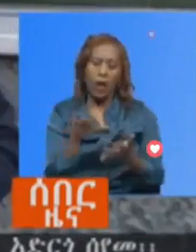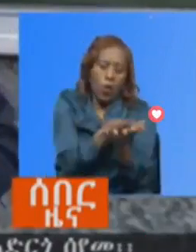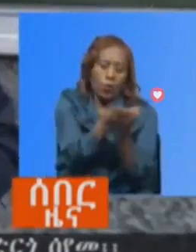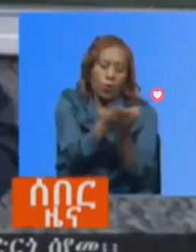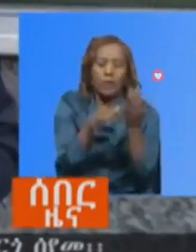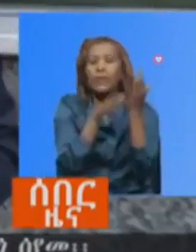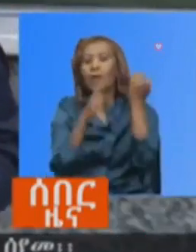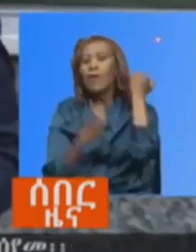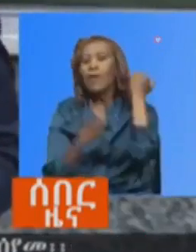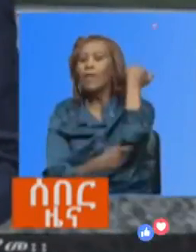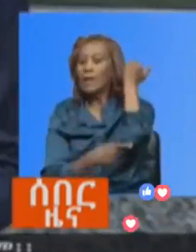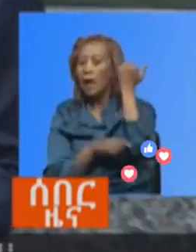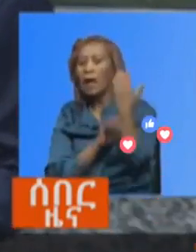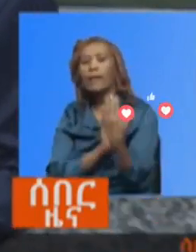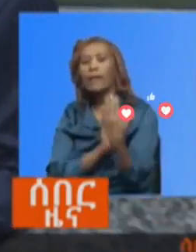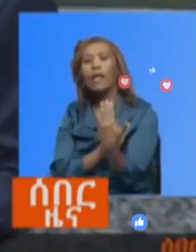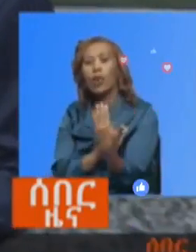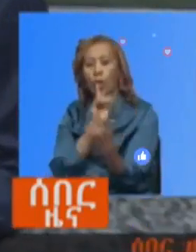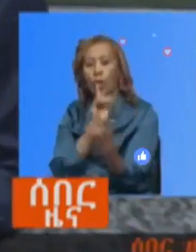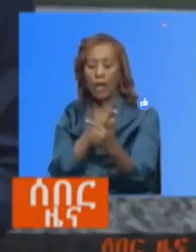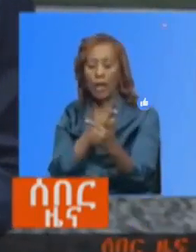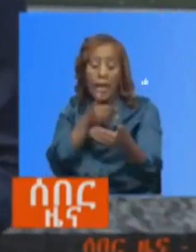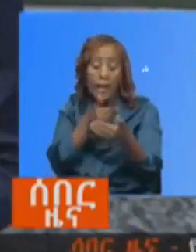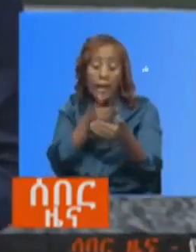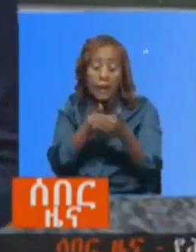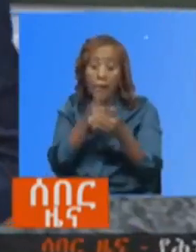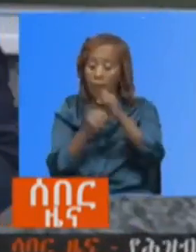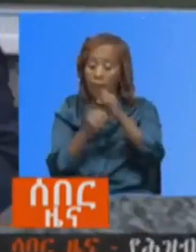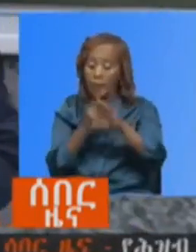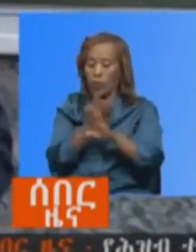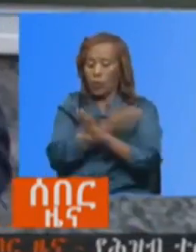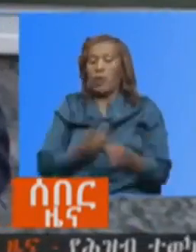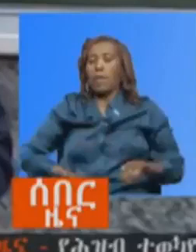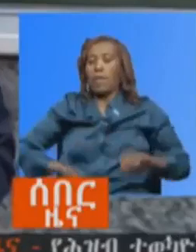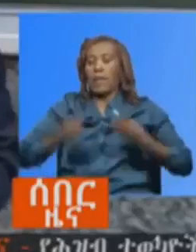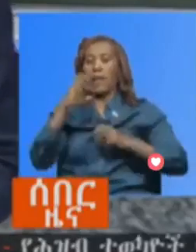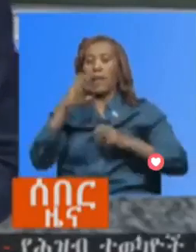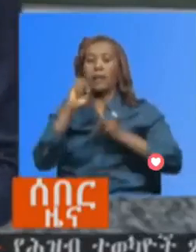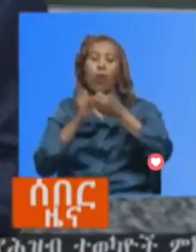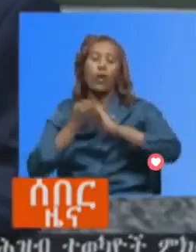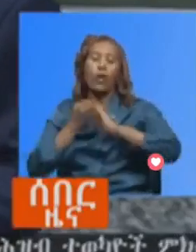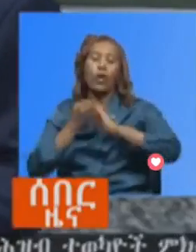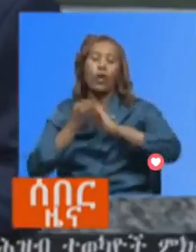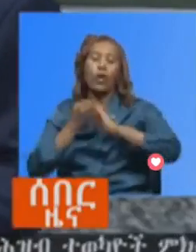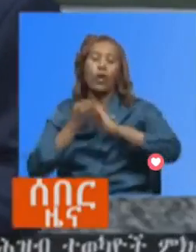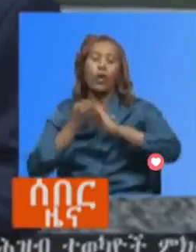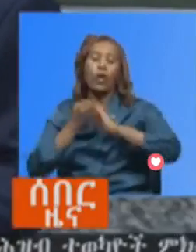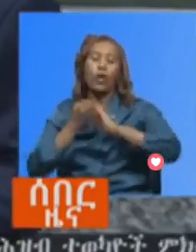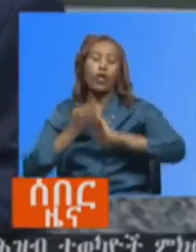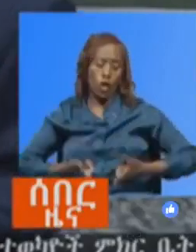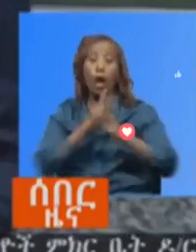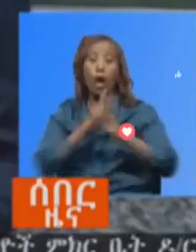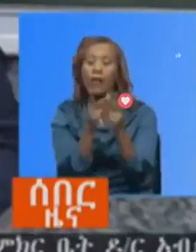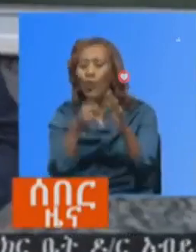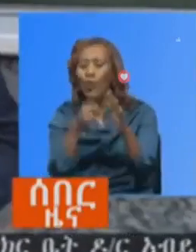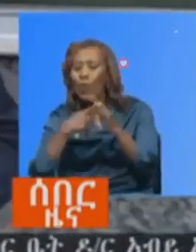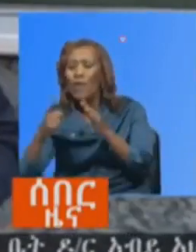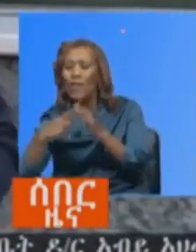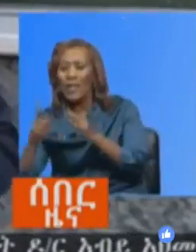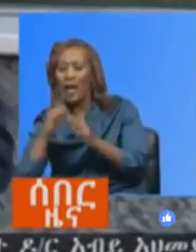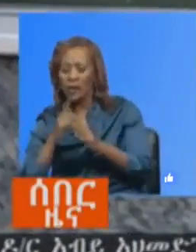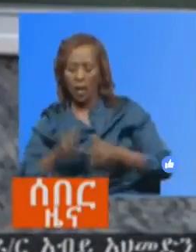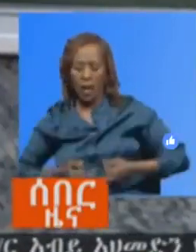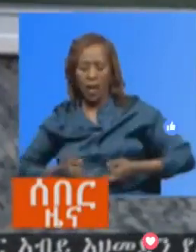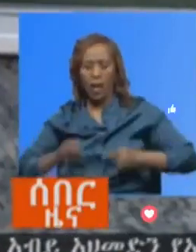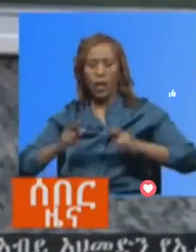ፈተና ደቅነውብናል። ከቅርብ ዓመታት ወዲህ በርካታ ወገኖቻችን ከመኖሪያ ቀያቸው ለመፈናቀል